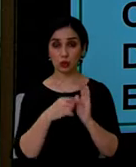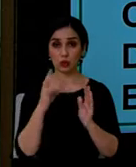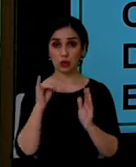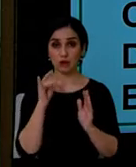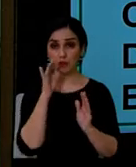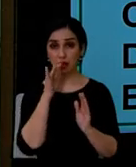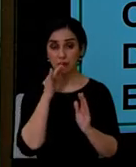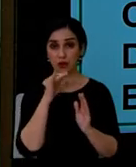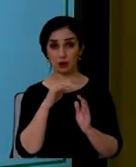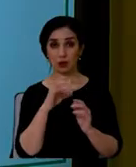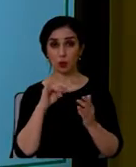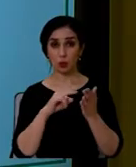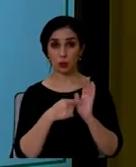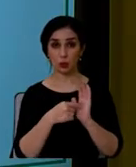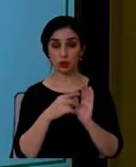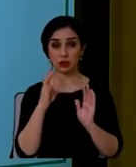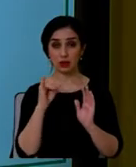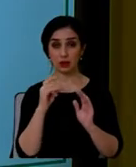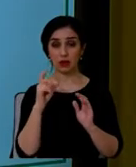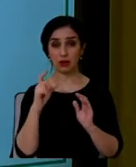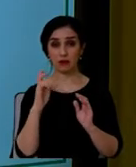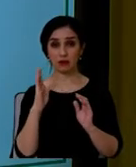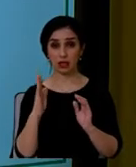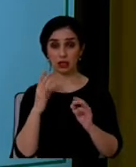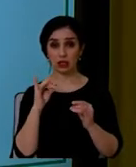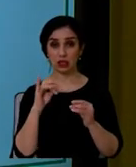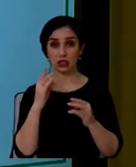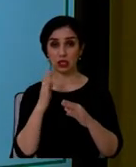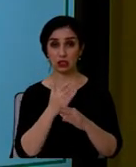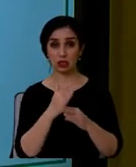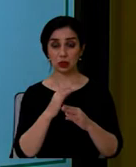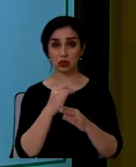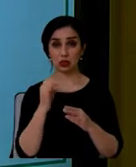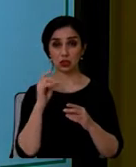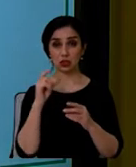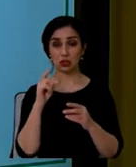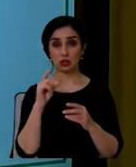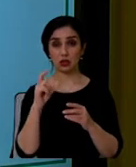на время, умножить на эквивалент и разделить на число Фарадея.